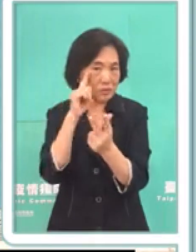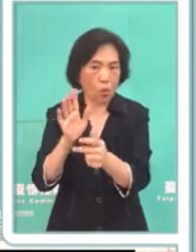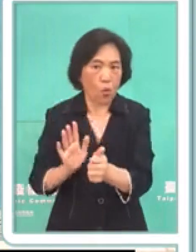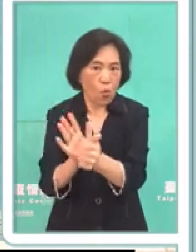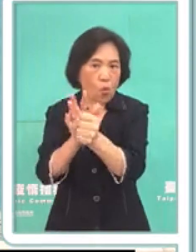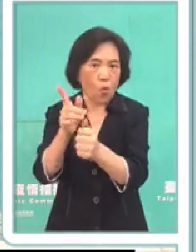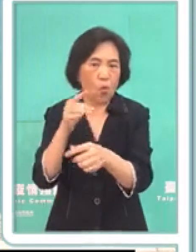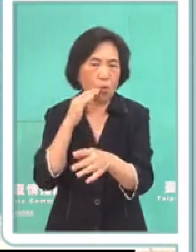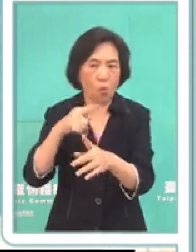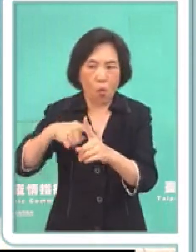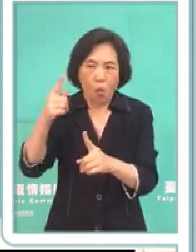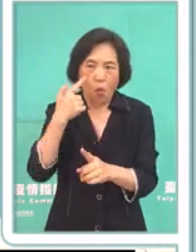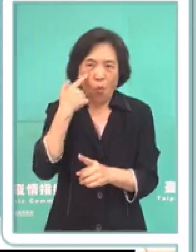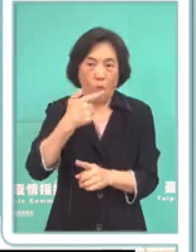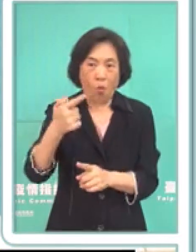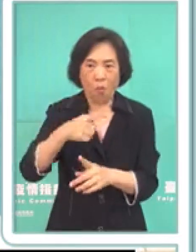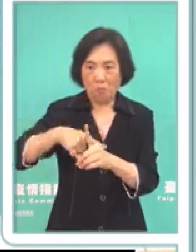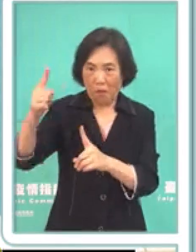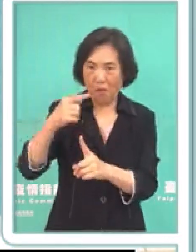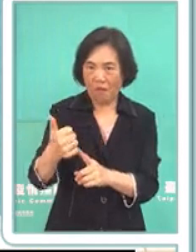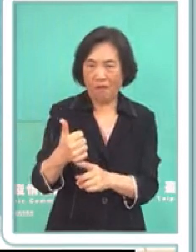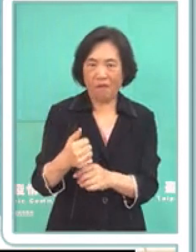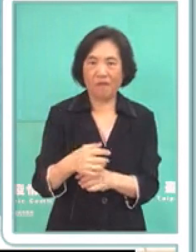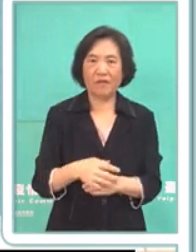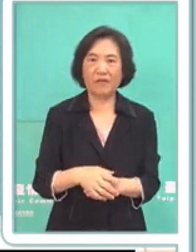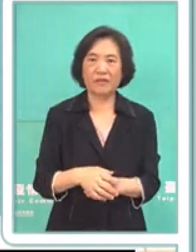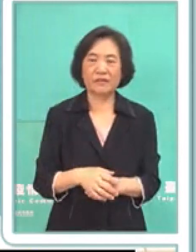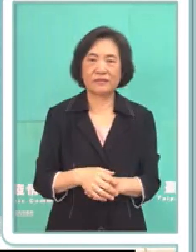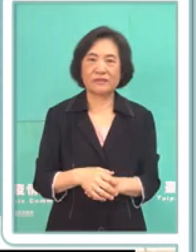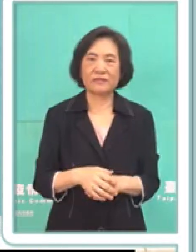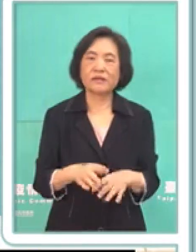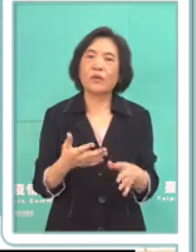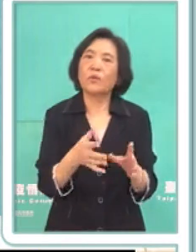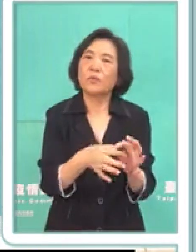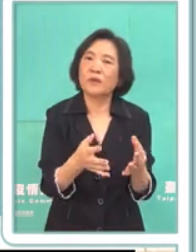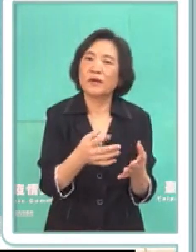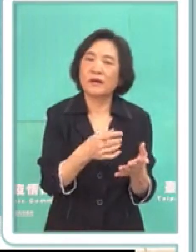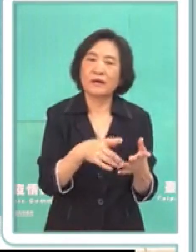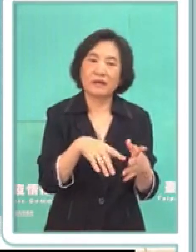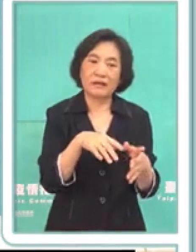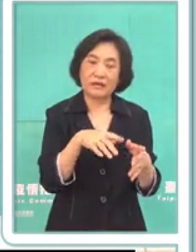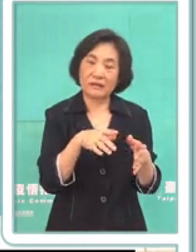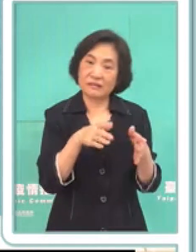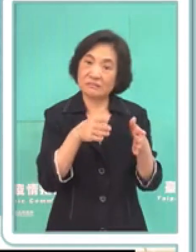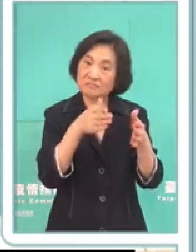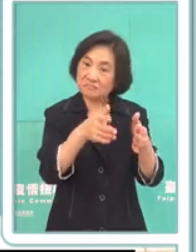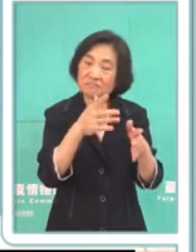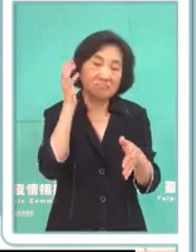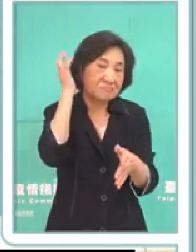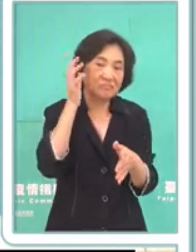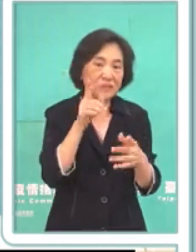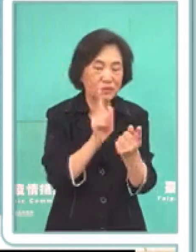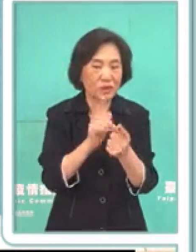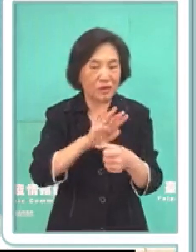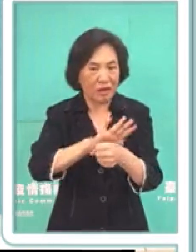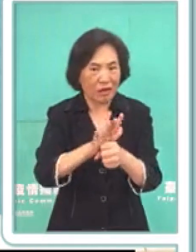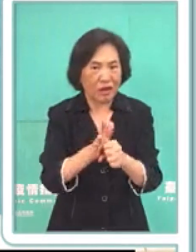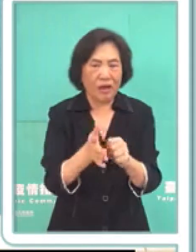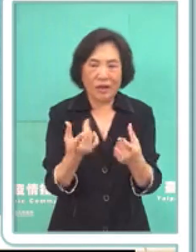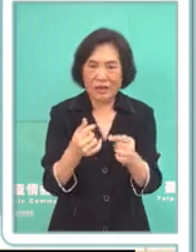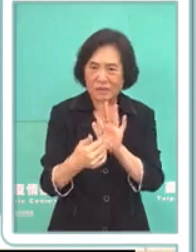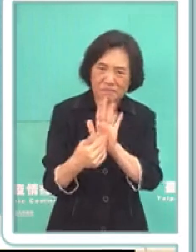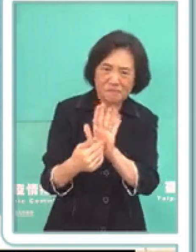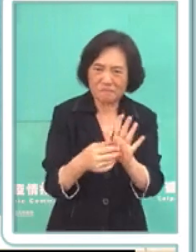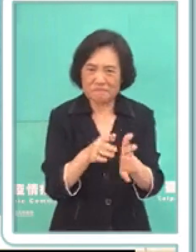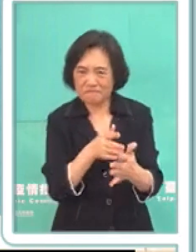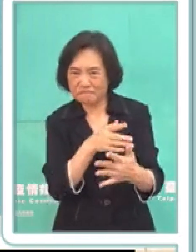度其实是明显就是位在前几名。那您怎么看？就是你为疫情好像尽心尽力，但是结果却